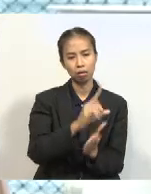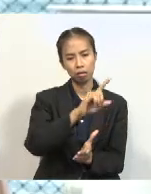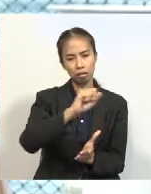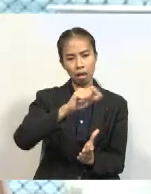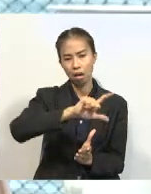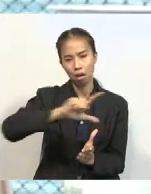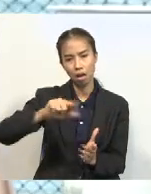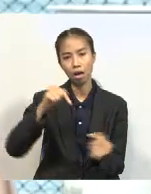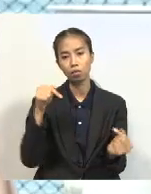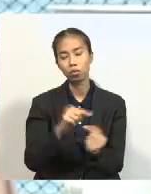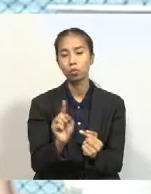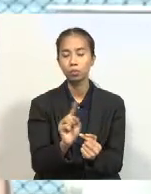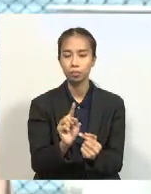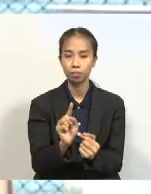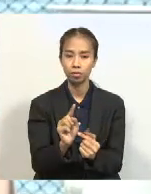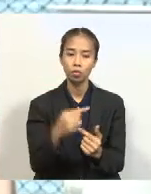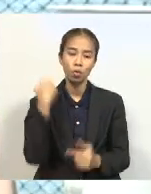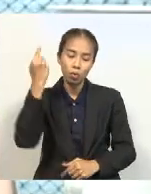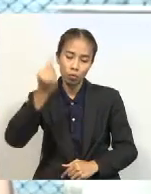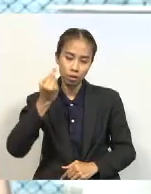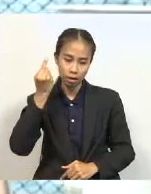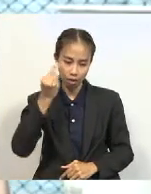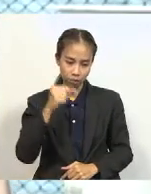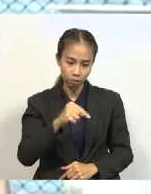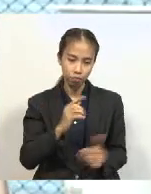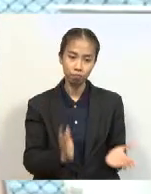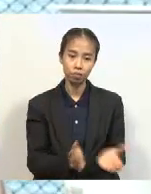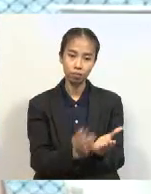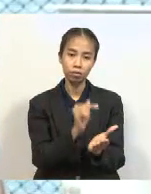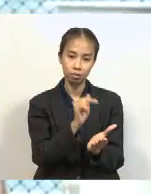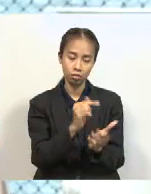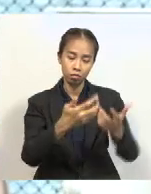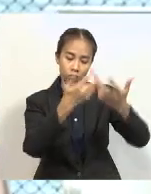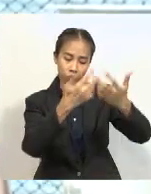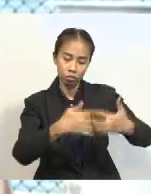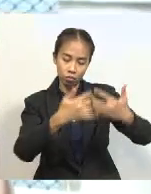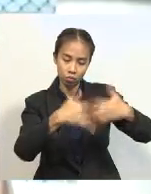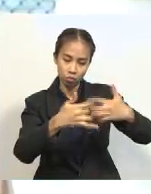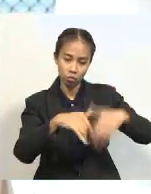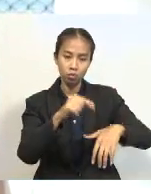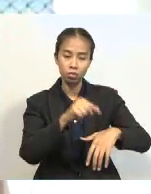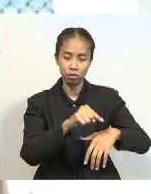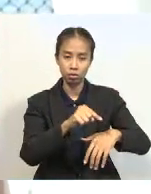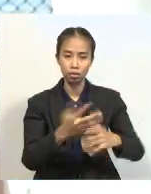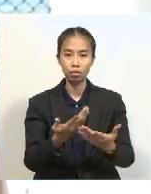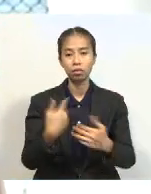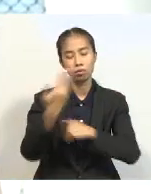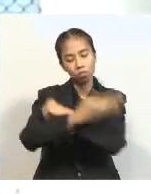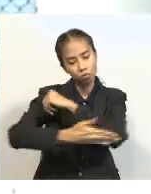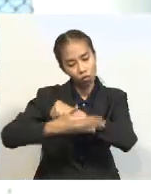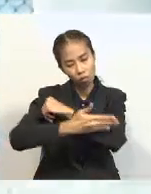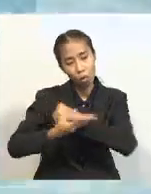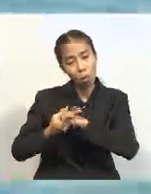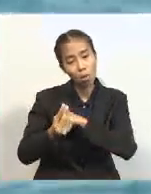ครับเกี่ยวกับทั้งในส่วนของการท่องเที่ยวนะครับทั้งในส่วนของโรงงานอุตสาหกรรมทั้งในส่วนของรถไฟความเร็ว